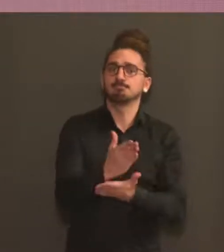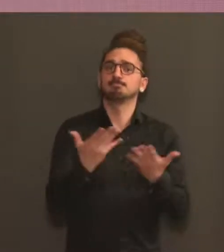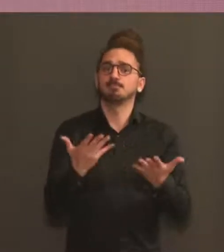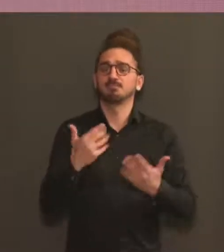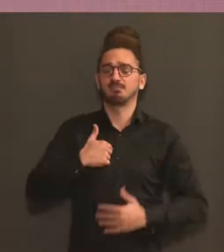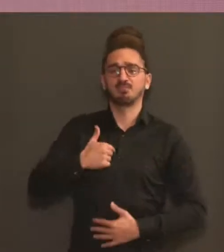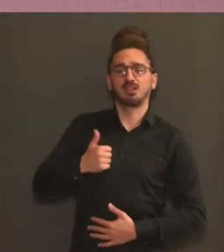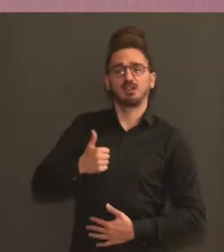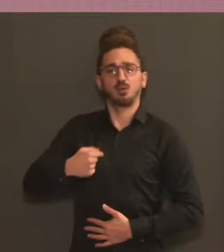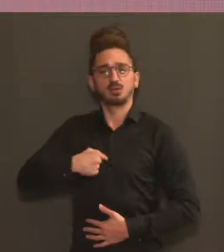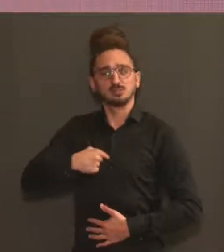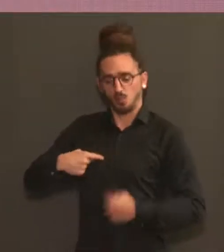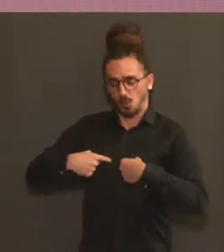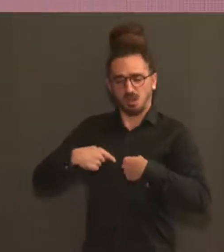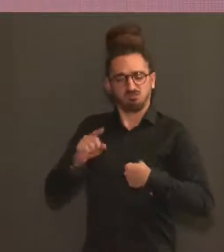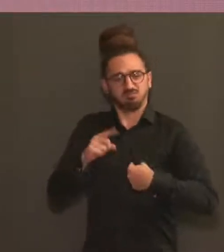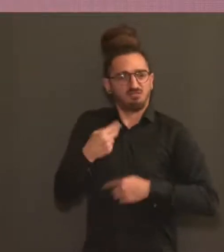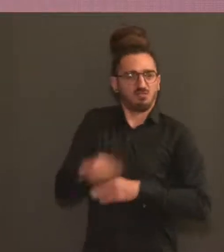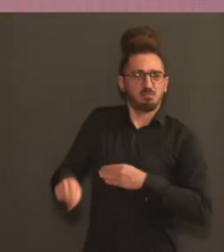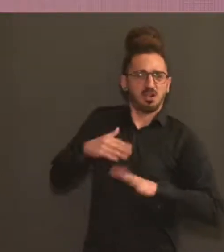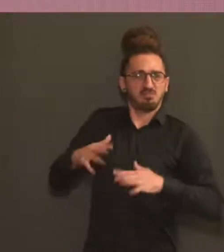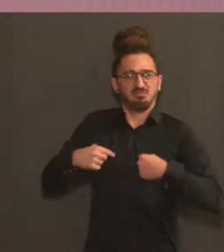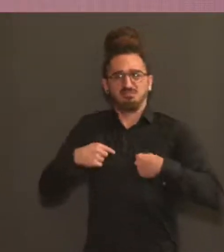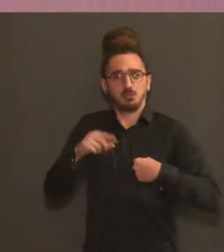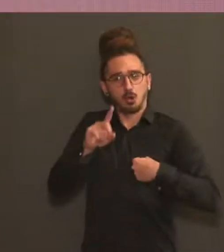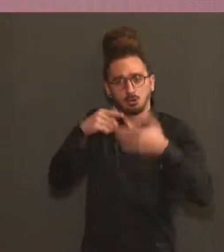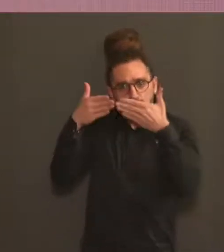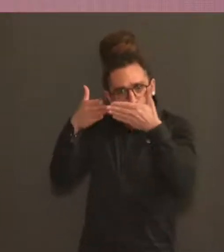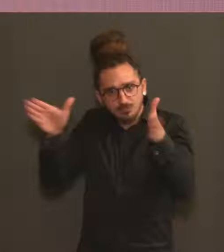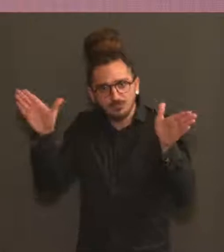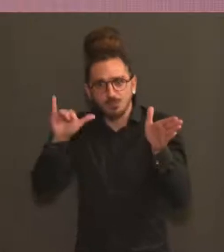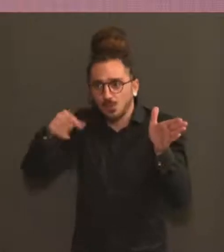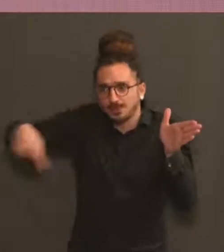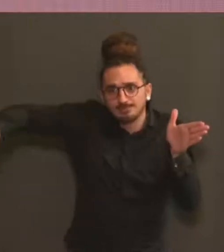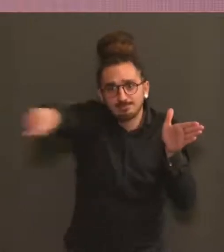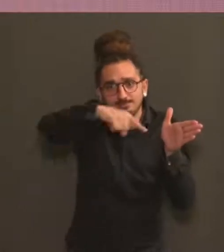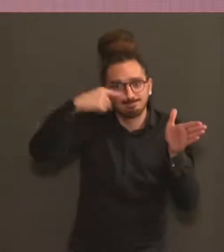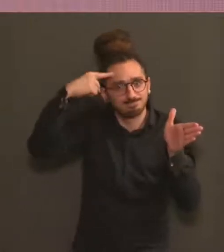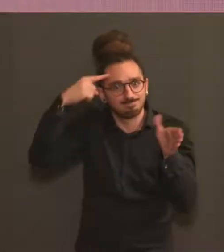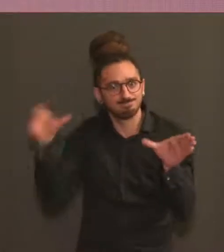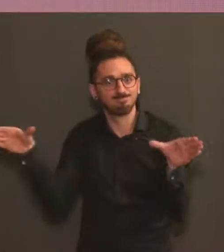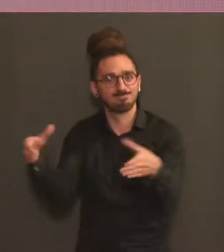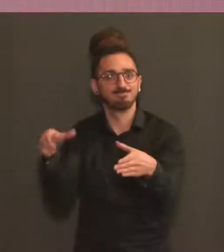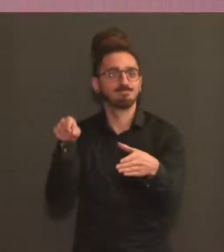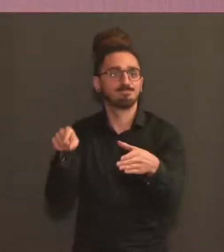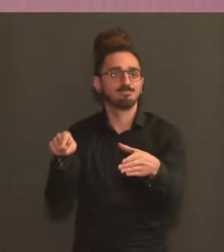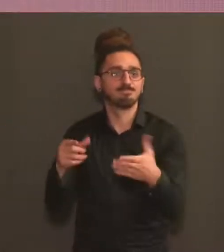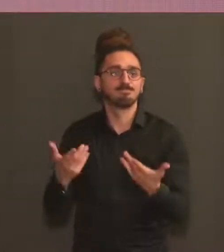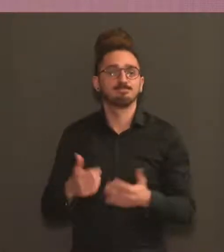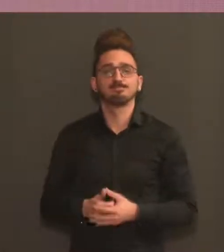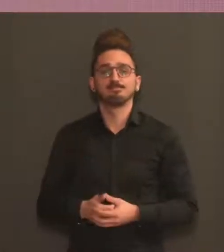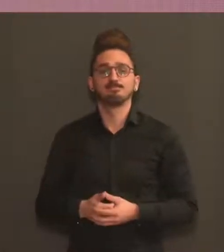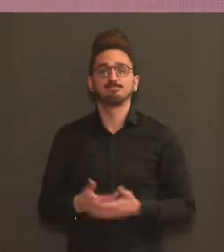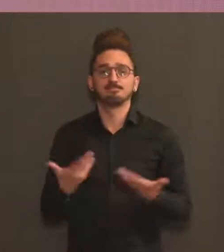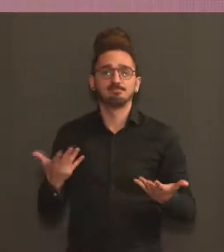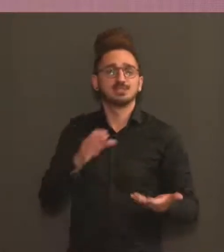C'est un engagement collectif auquel on prend part, que l'on soit médecin ou citoyen.